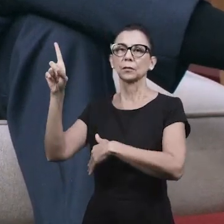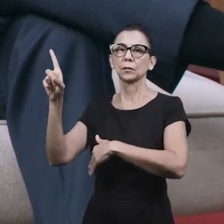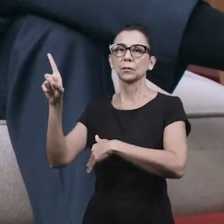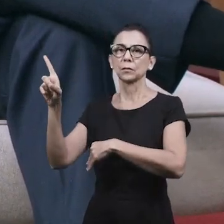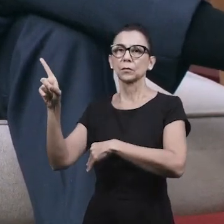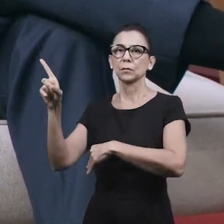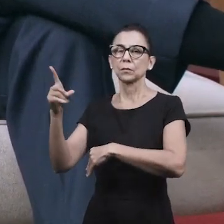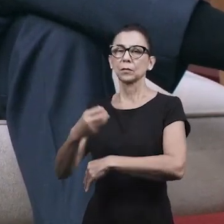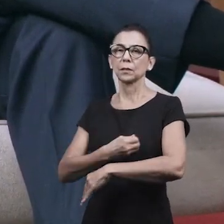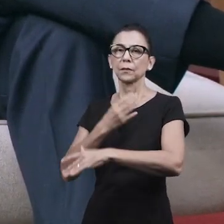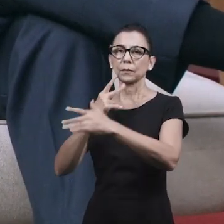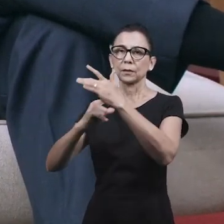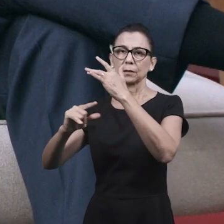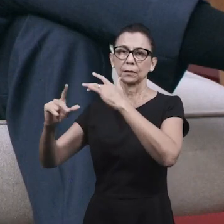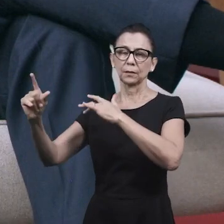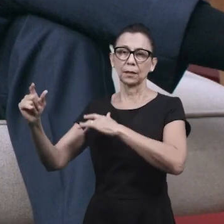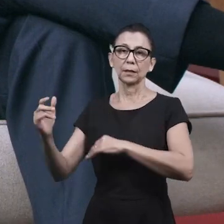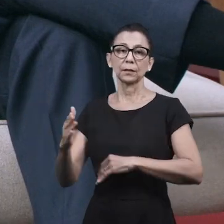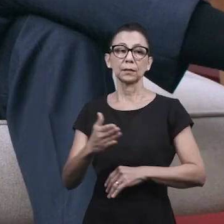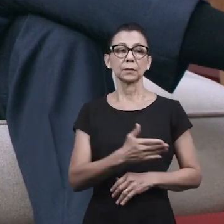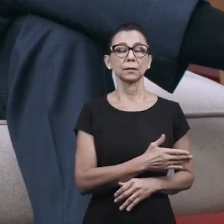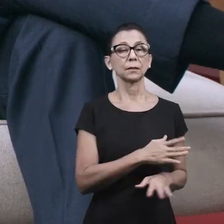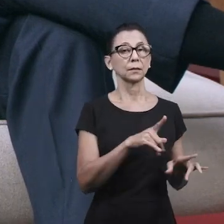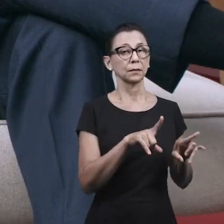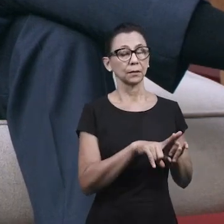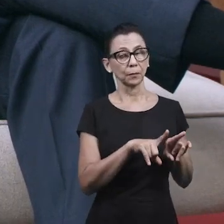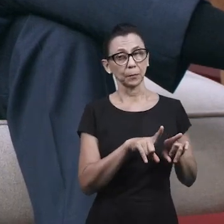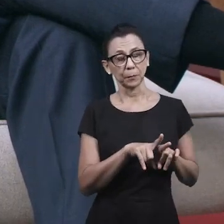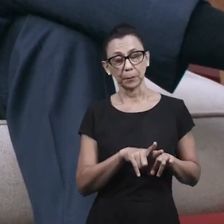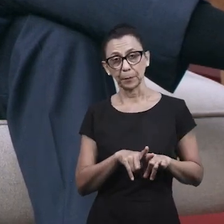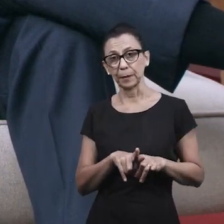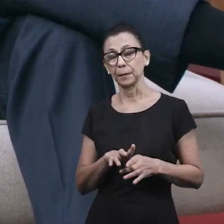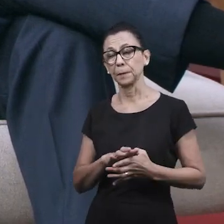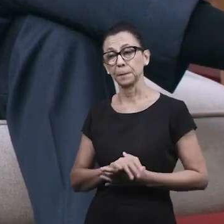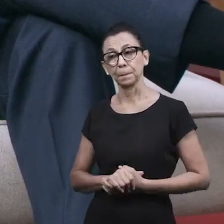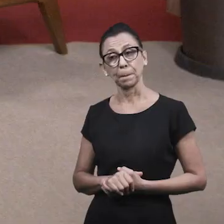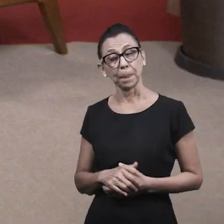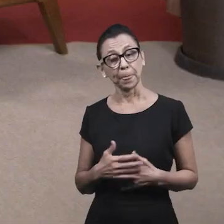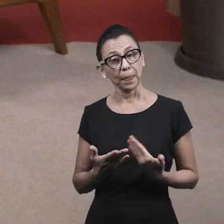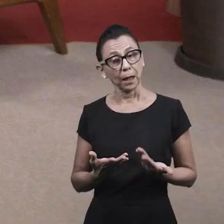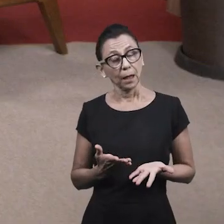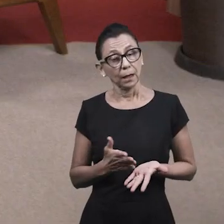pour élargir un peu ce que Daniel a commenté ici, de la même manière,